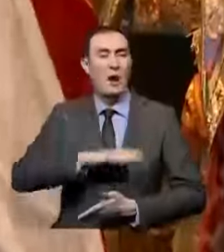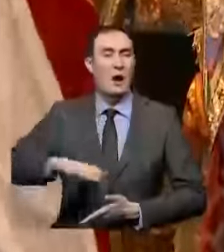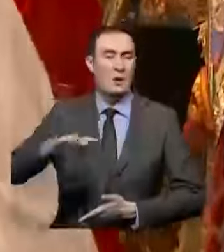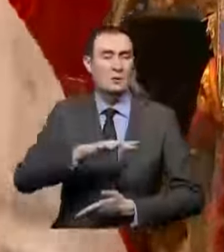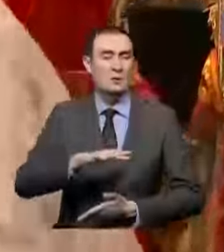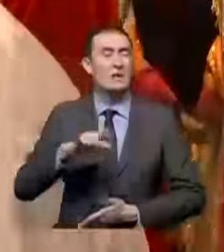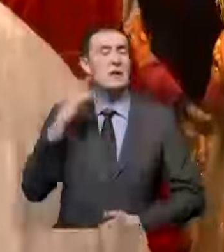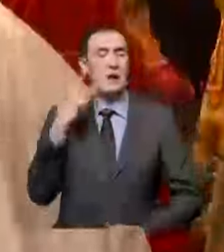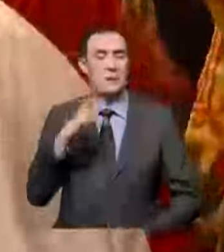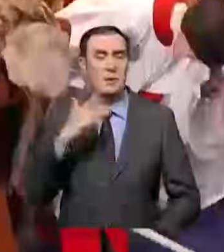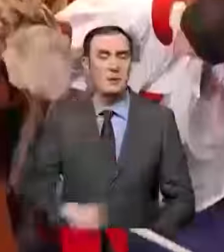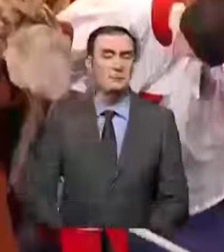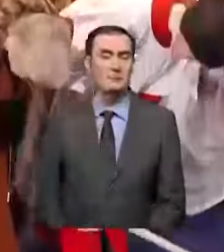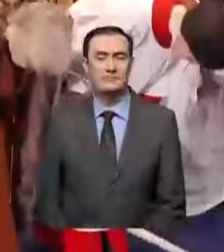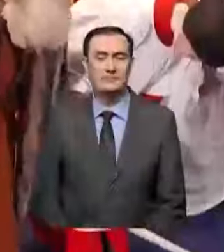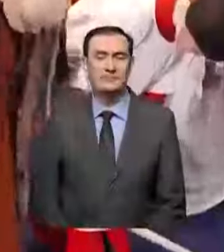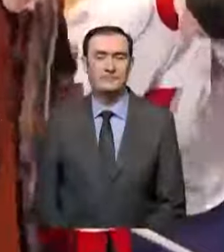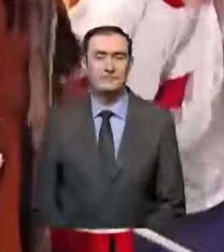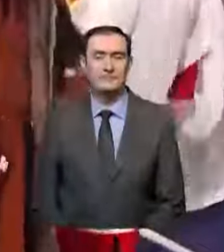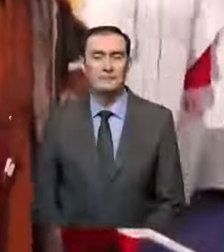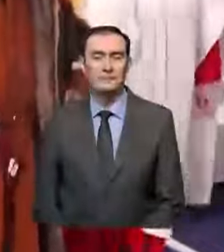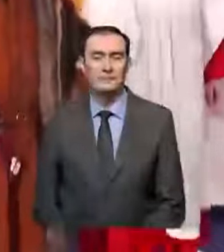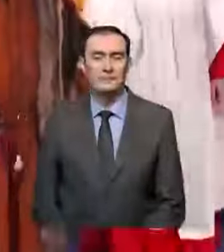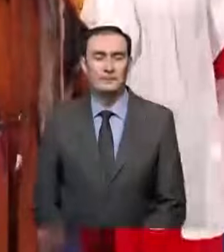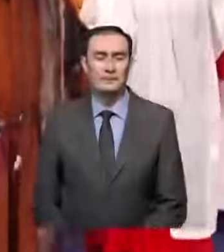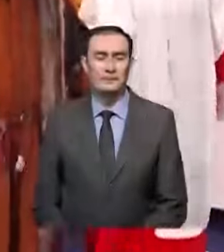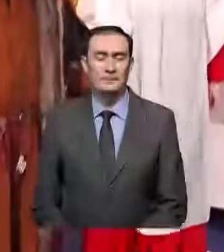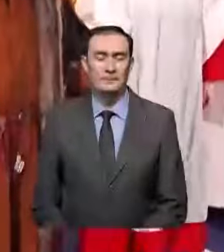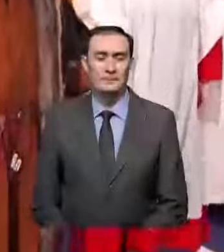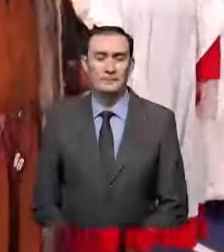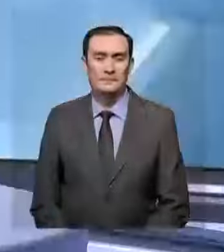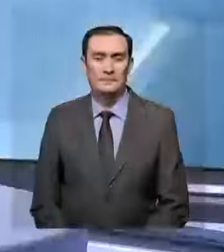Америки. Сандугаш Байгуаныш, 24KZ.